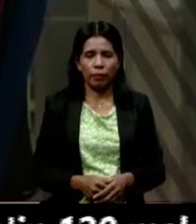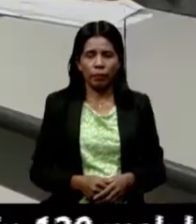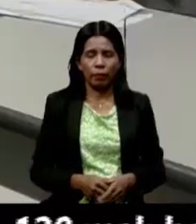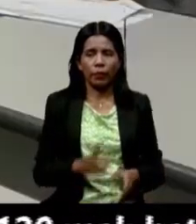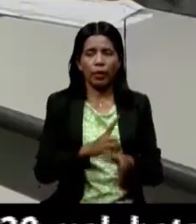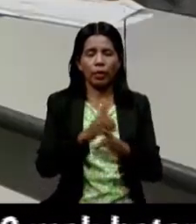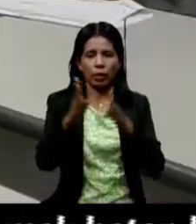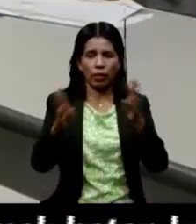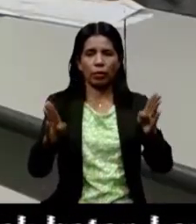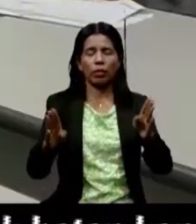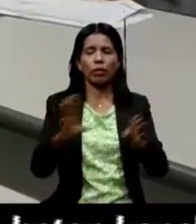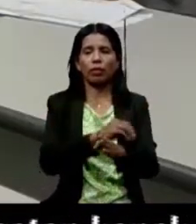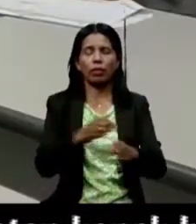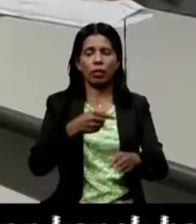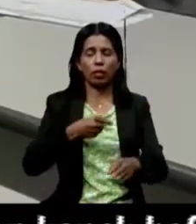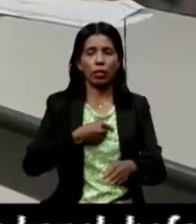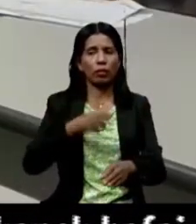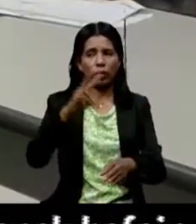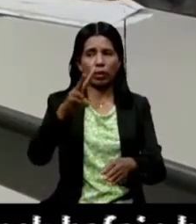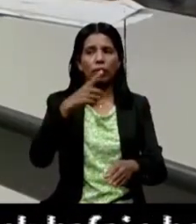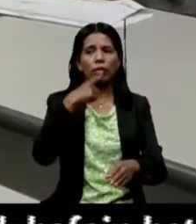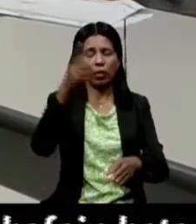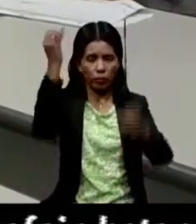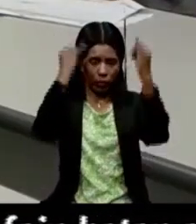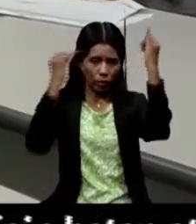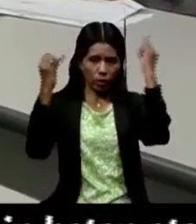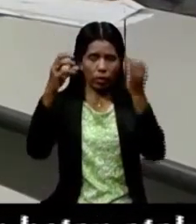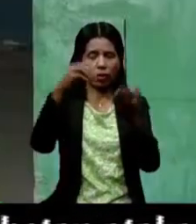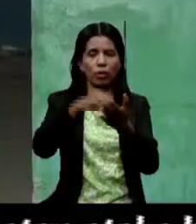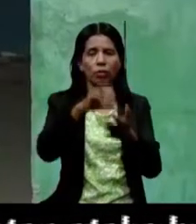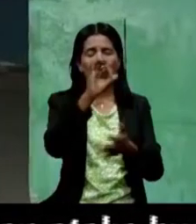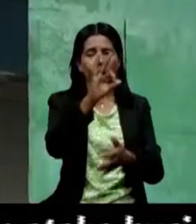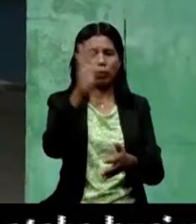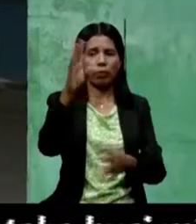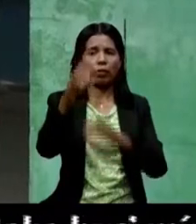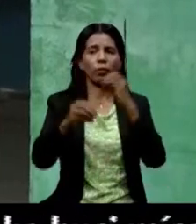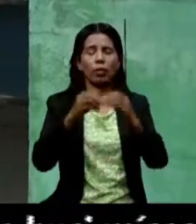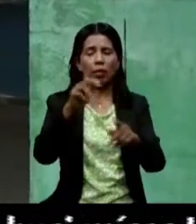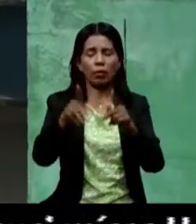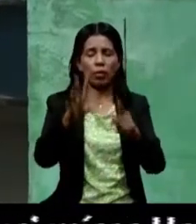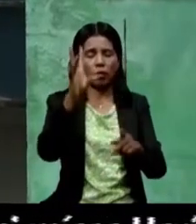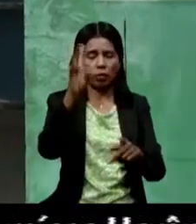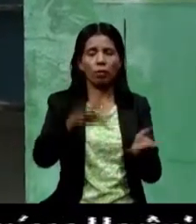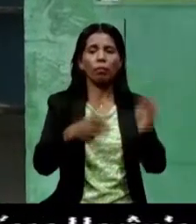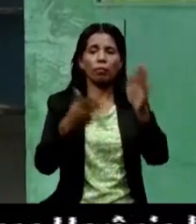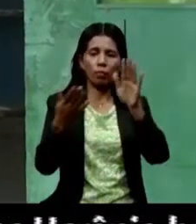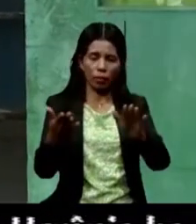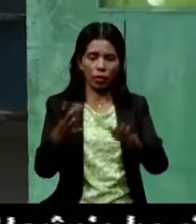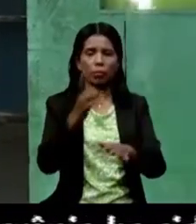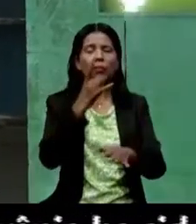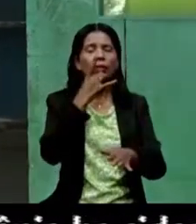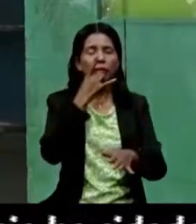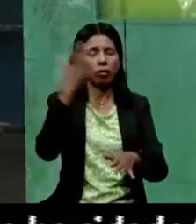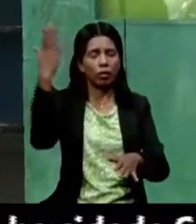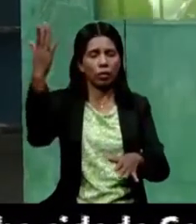Diretor Eksekutif Hospital Nasional Guido Baldar Sateten, informasaun lebih espalha iha media sosial, kona ba emanang walu mate dalaida, hafanya elektrisidade